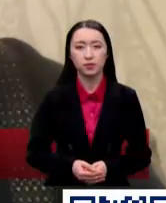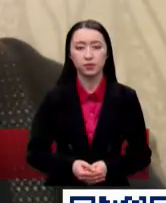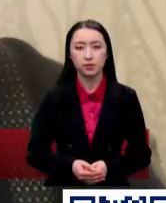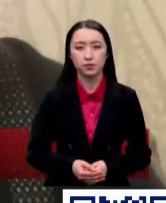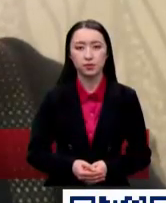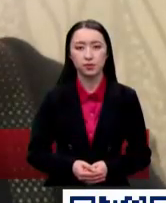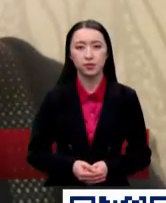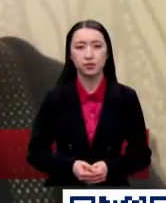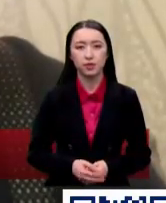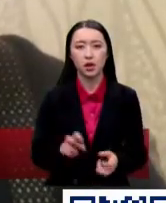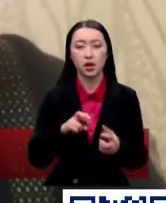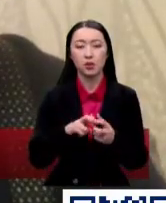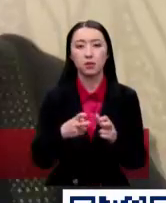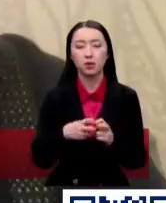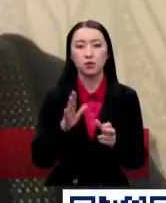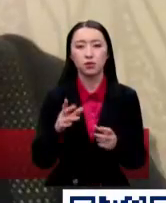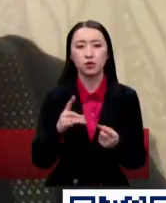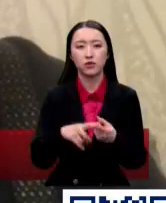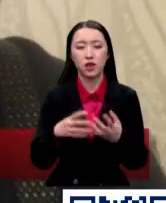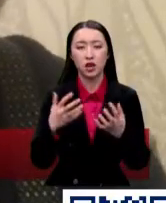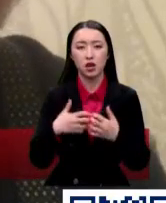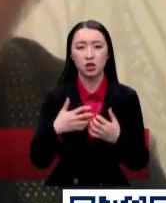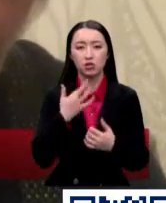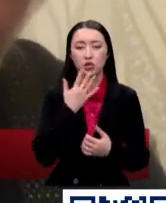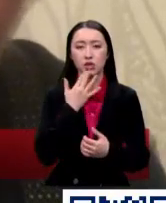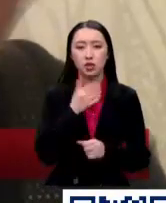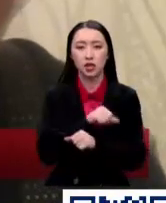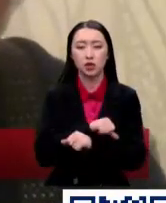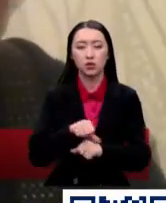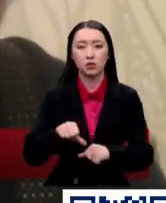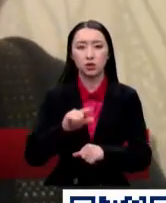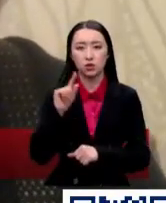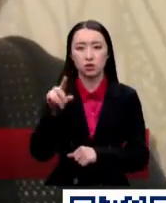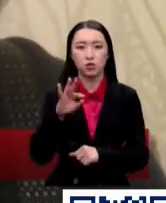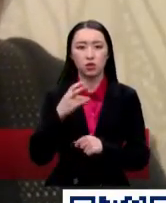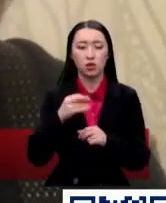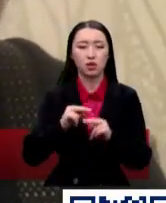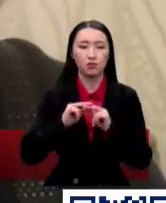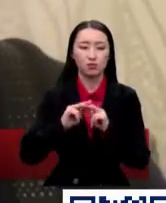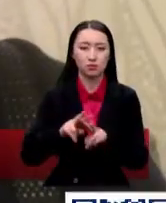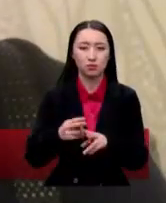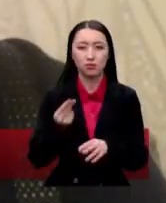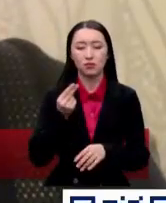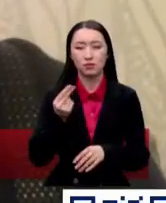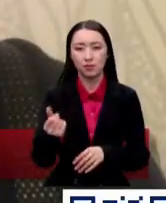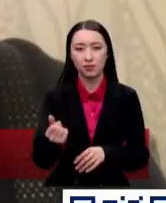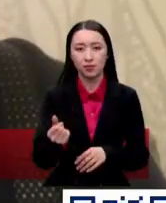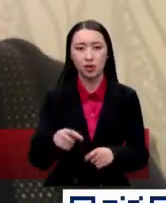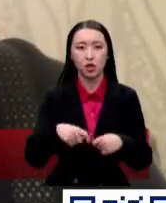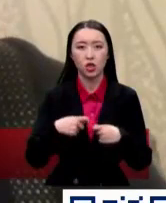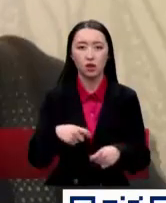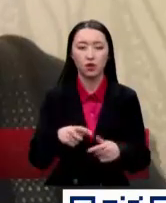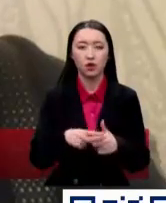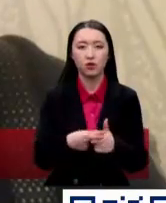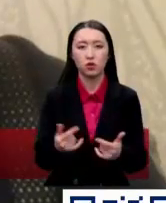будут проблемы при расчетах с зарубежными, онлайн зарубежными поставщиками товаров и